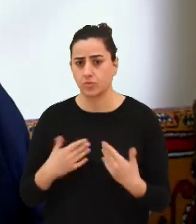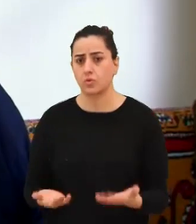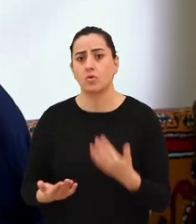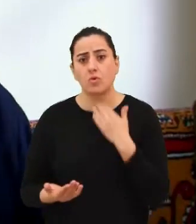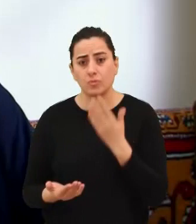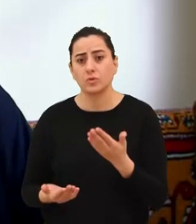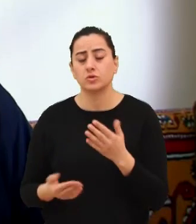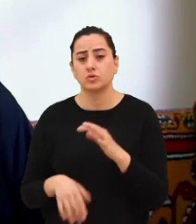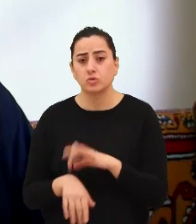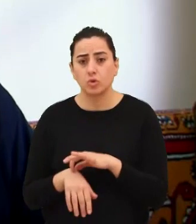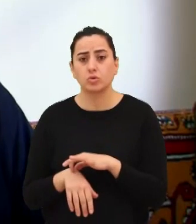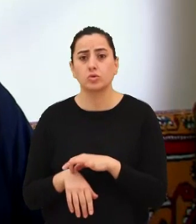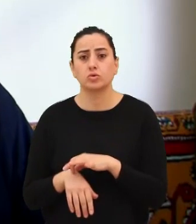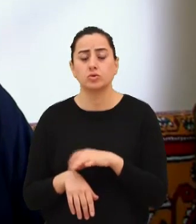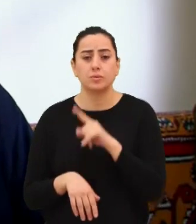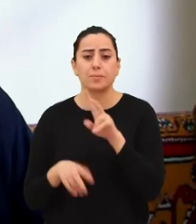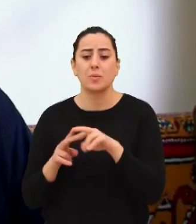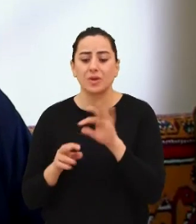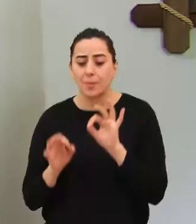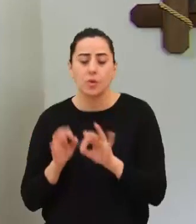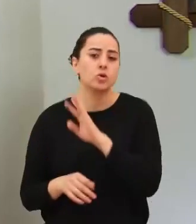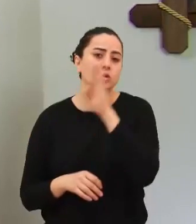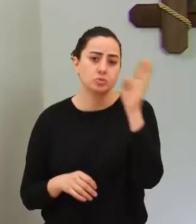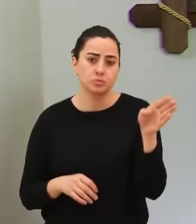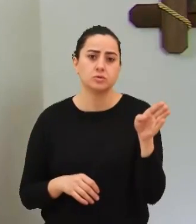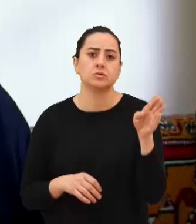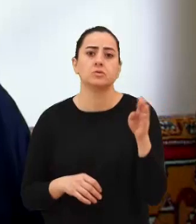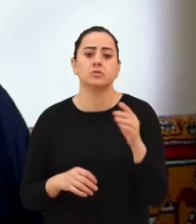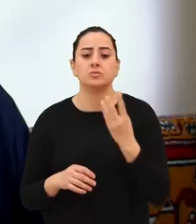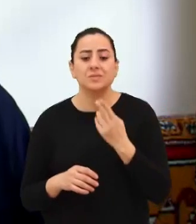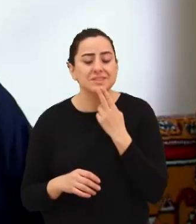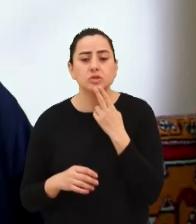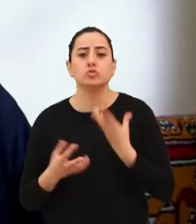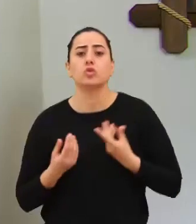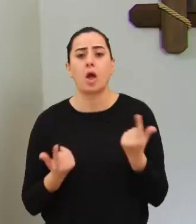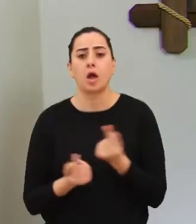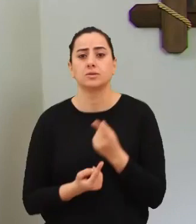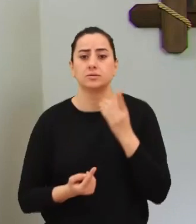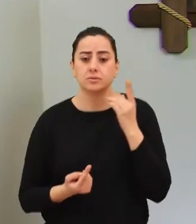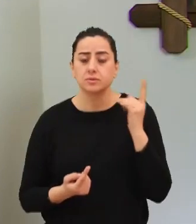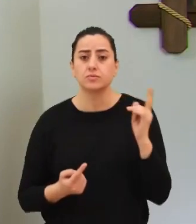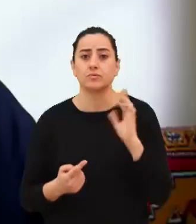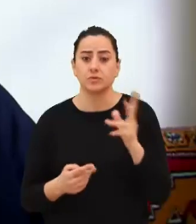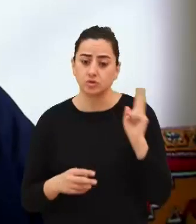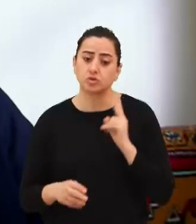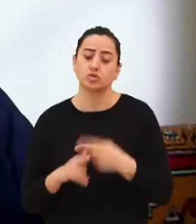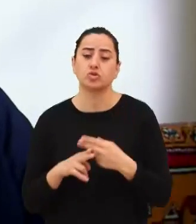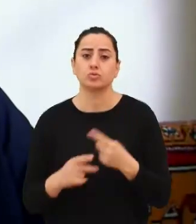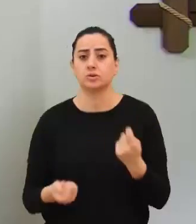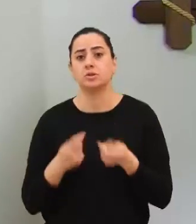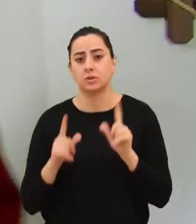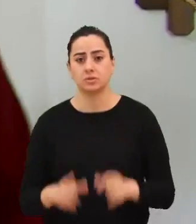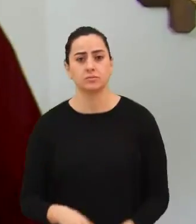mu? Doktor Ramin bugün Mahmut Kemal'i kontrole gitmiş. Biricik'in sütü azalmış. Bu duruma el koymamız lazım bizim